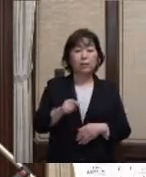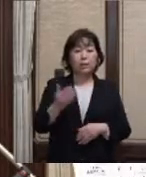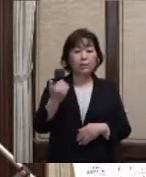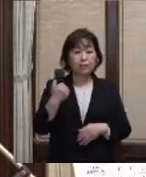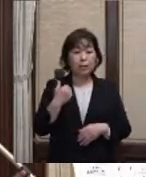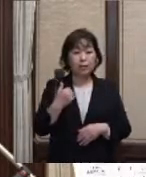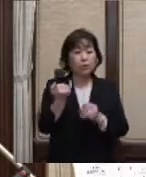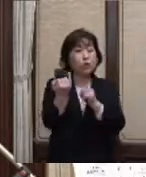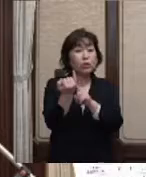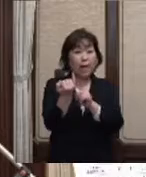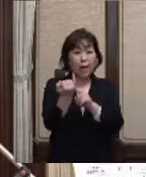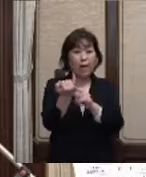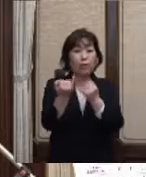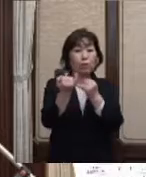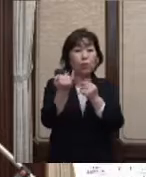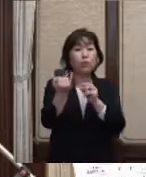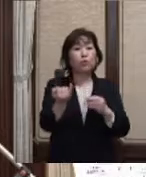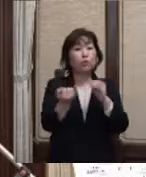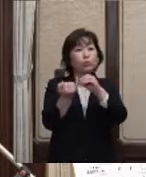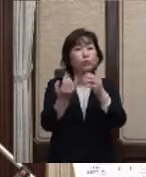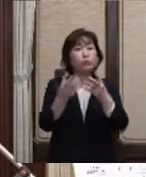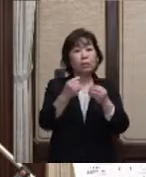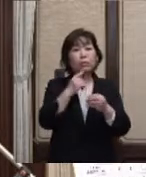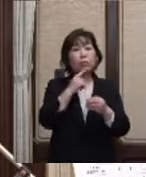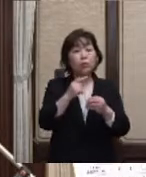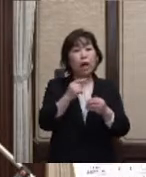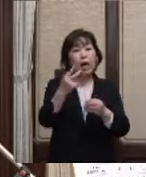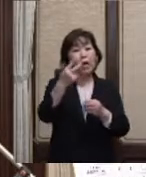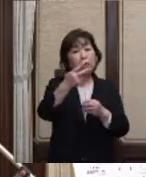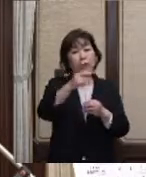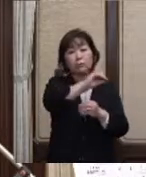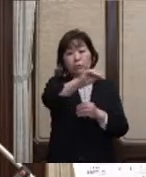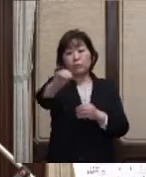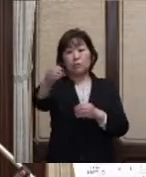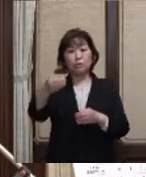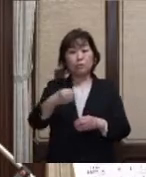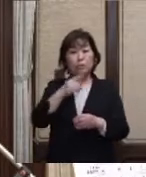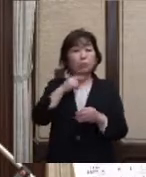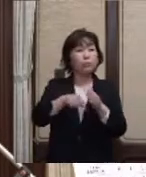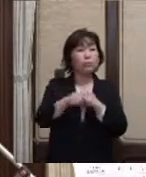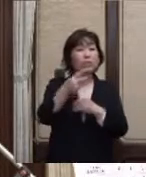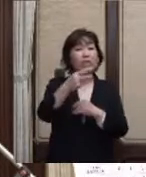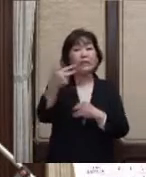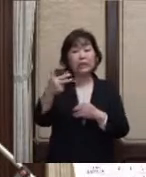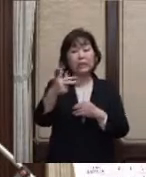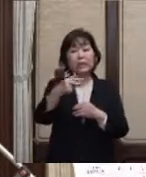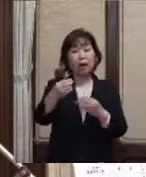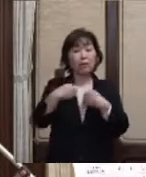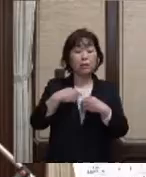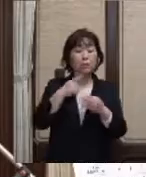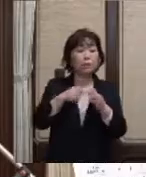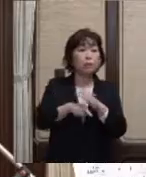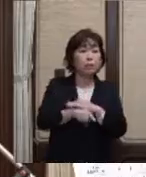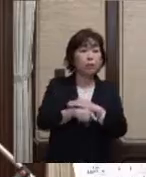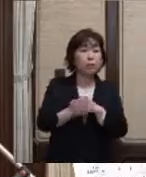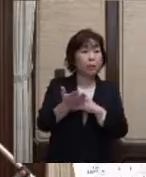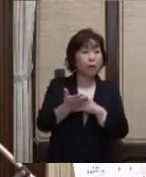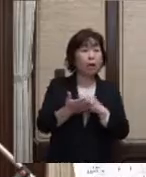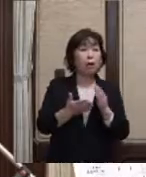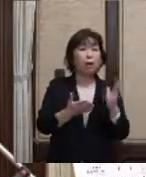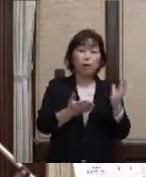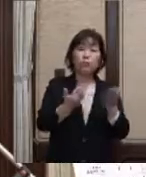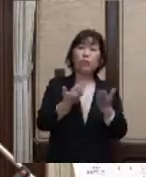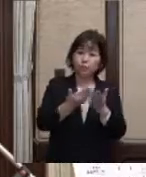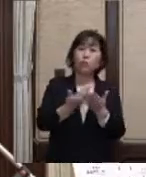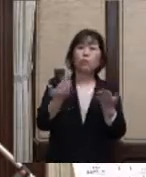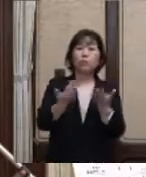代女性の方の感染というのは二次感染という認識でしょうか。 どういうふうになるんですか。ど